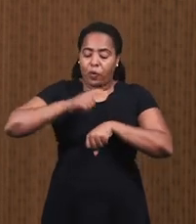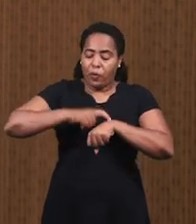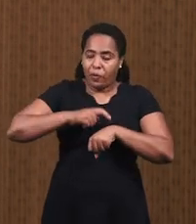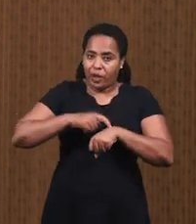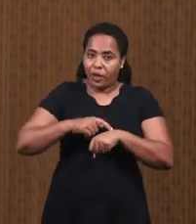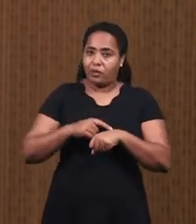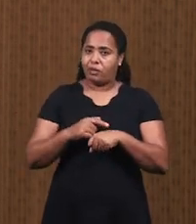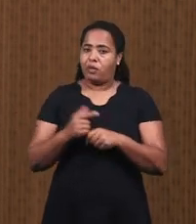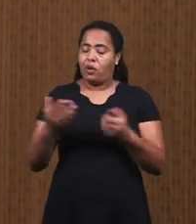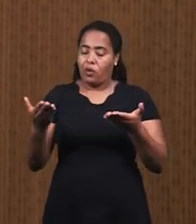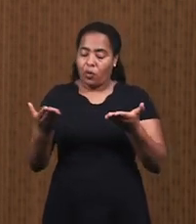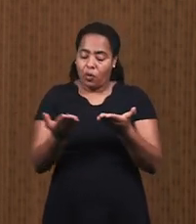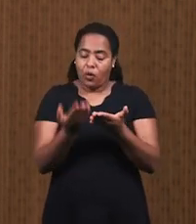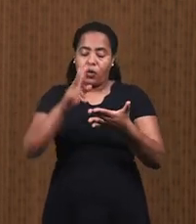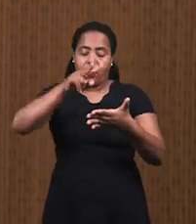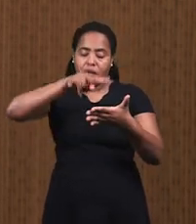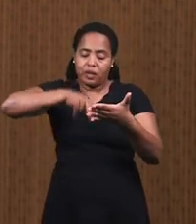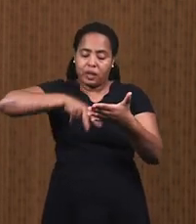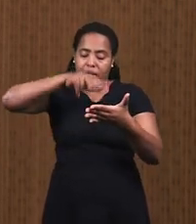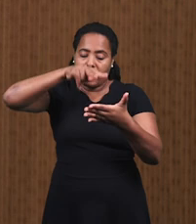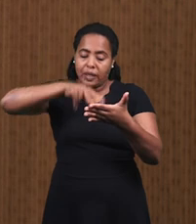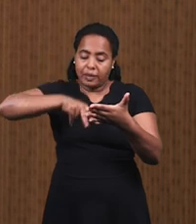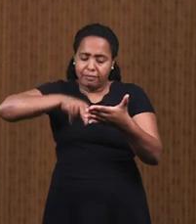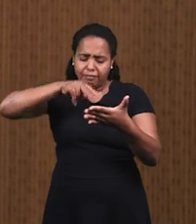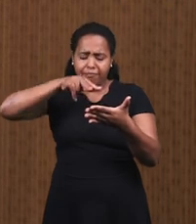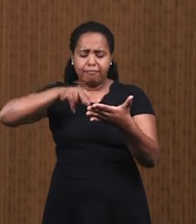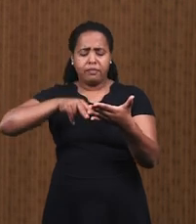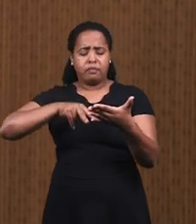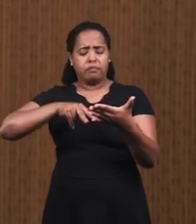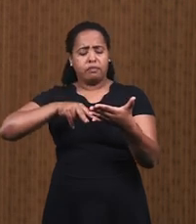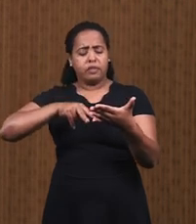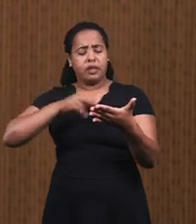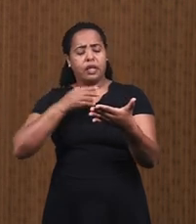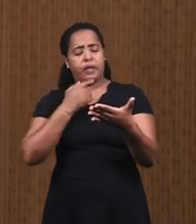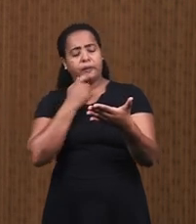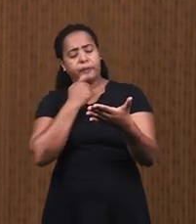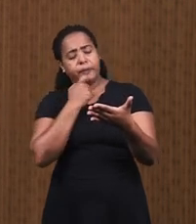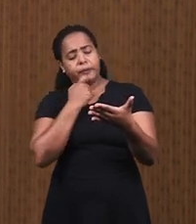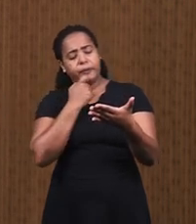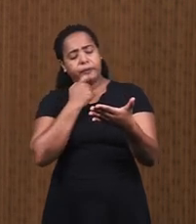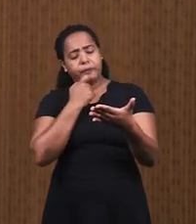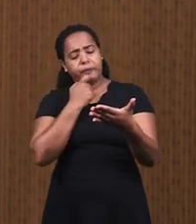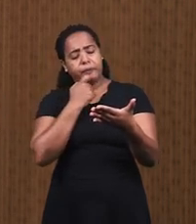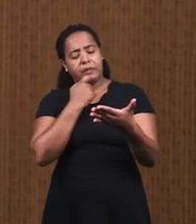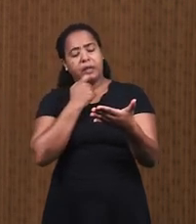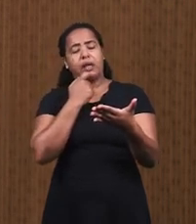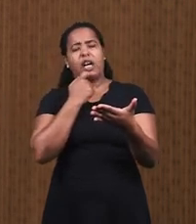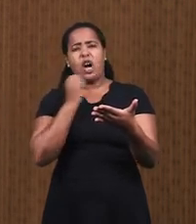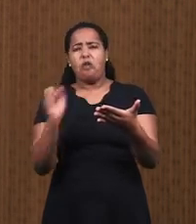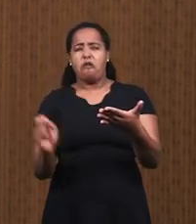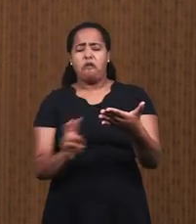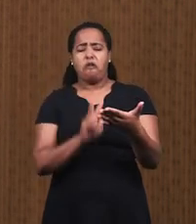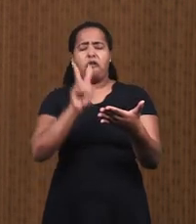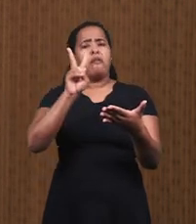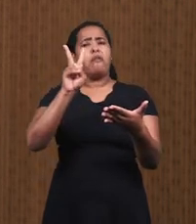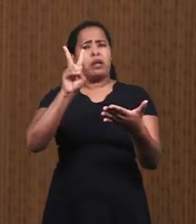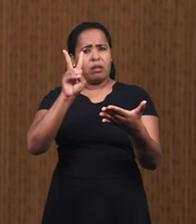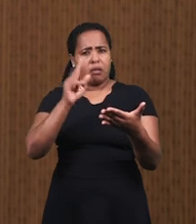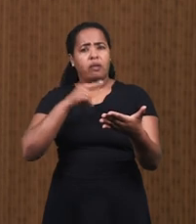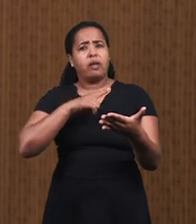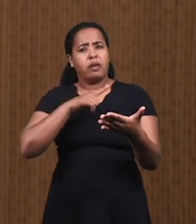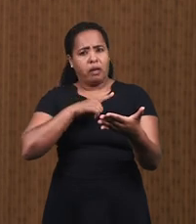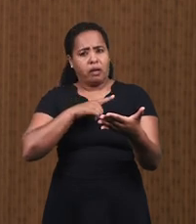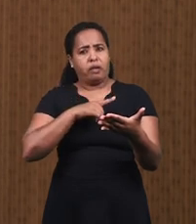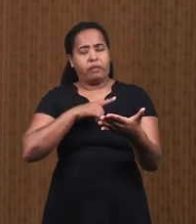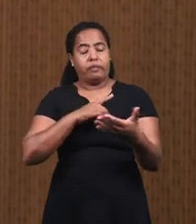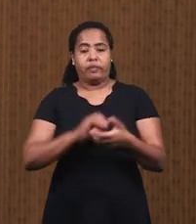мы видим это сегодня в Слове, когда мы берем Слово сегодня, видим все это, мы можем увидеть